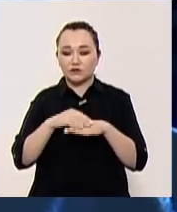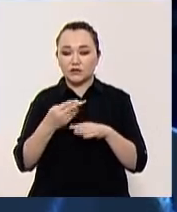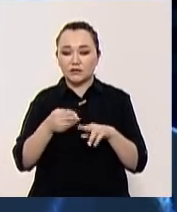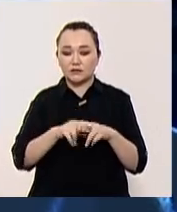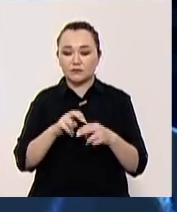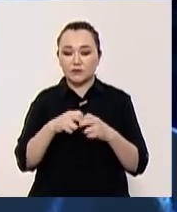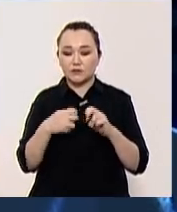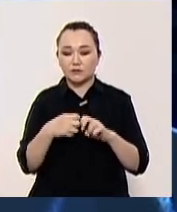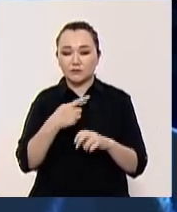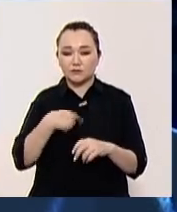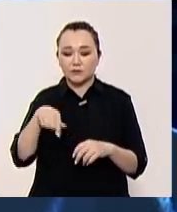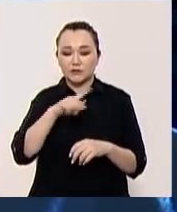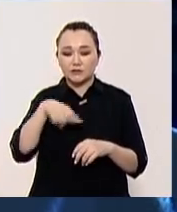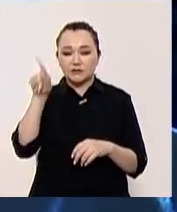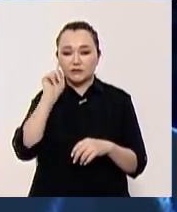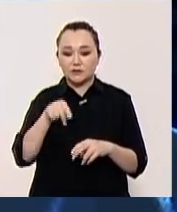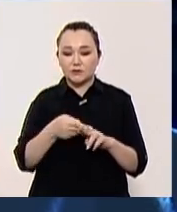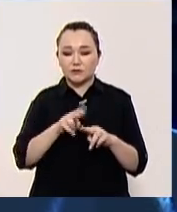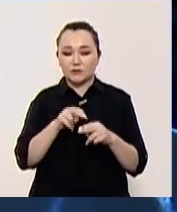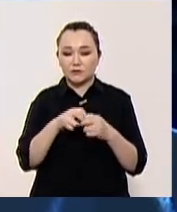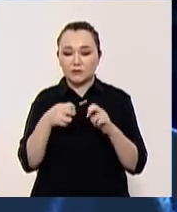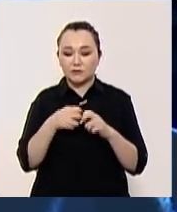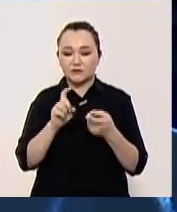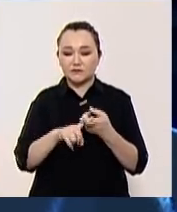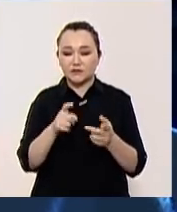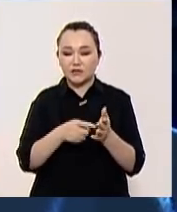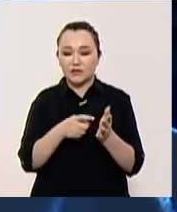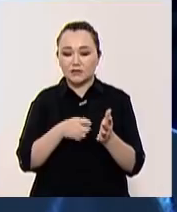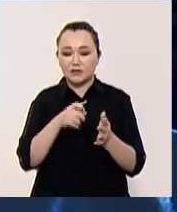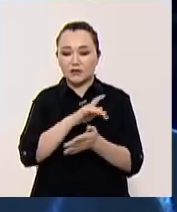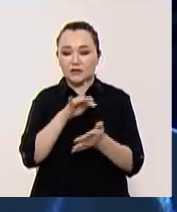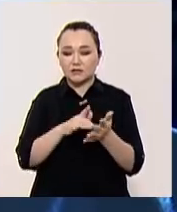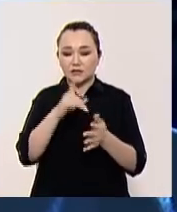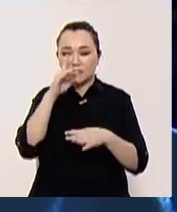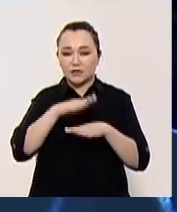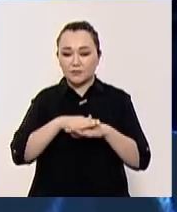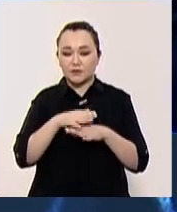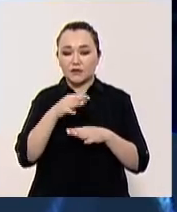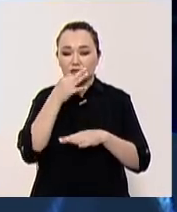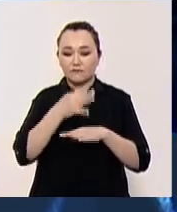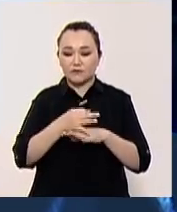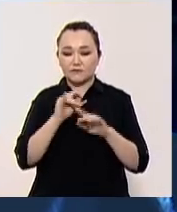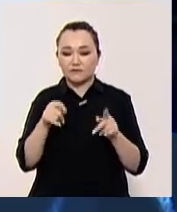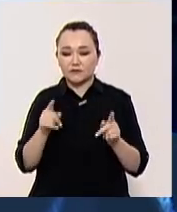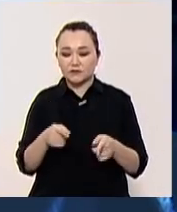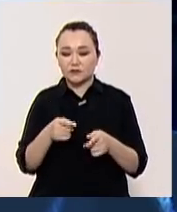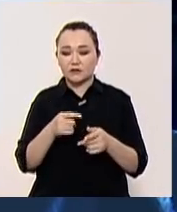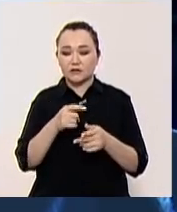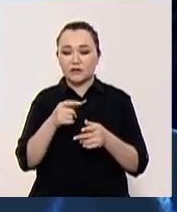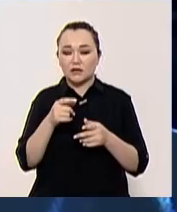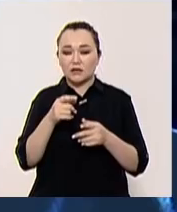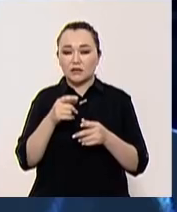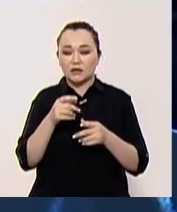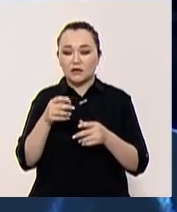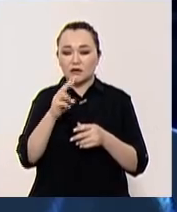бізге белгілі. Бұл мәселе бойынша Қарағанды қаласы әкімдігіне жауапкершілігі шектеулі серіктес